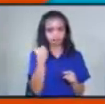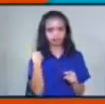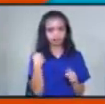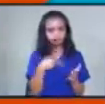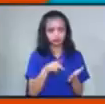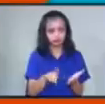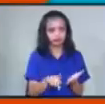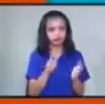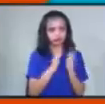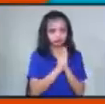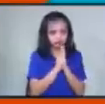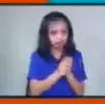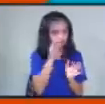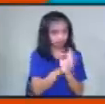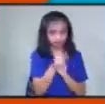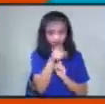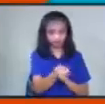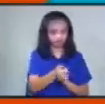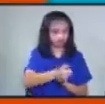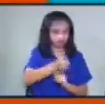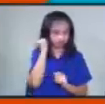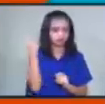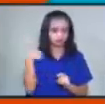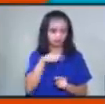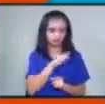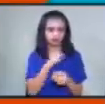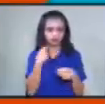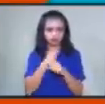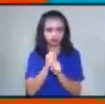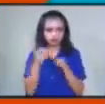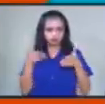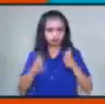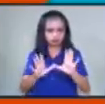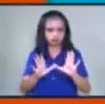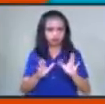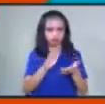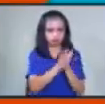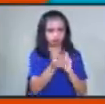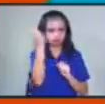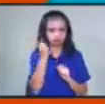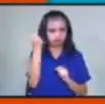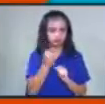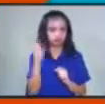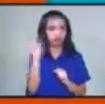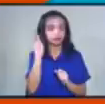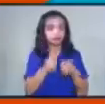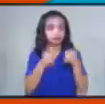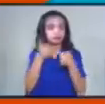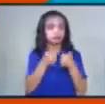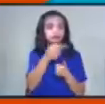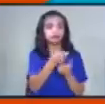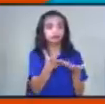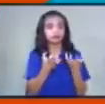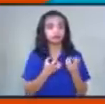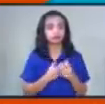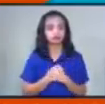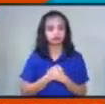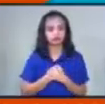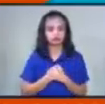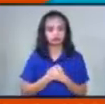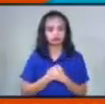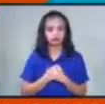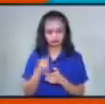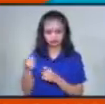po yung Santong Dasalan. Kung ayaw nyo po, gagawa kami ng paraan na magiging Santong Paspasan. Alin po bang gusto nyo, sir?